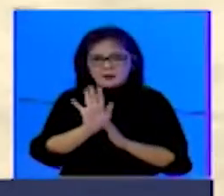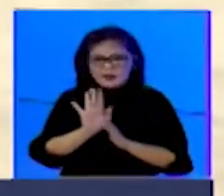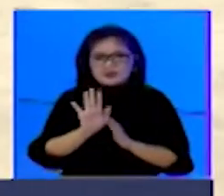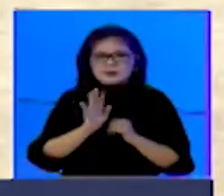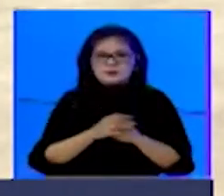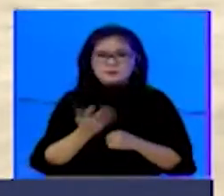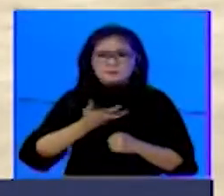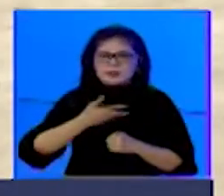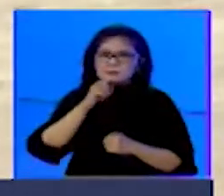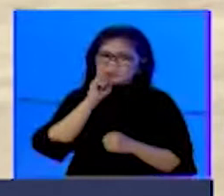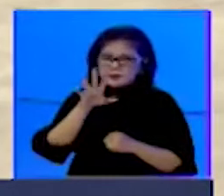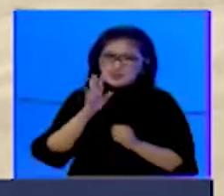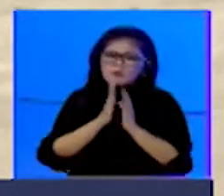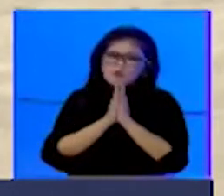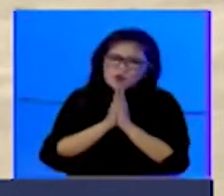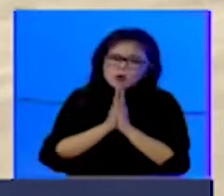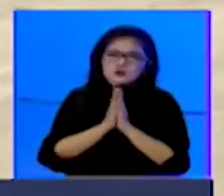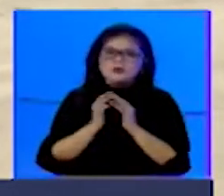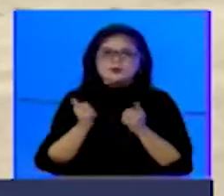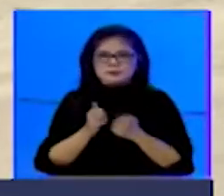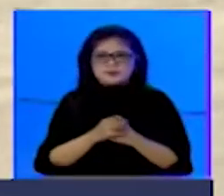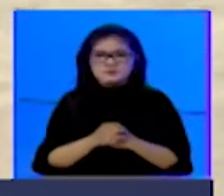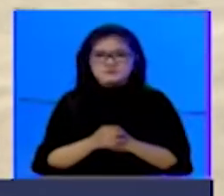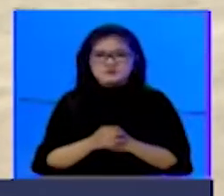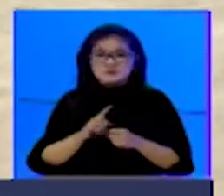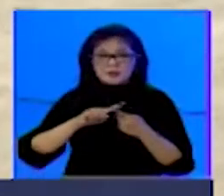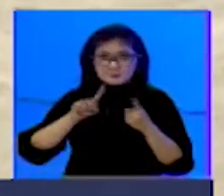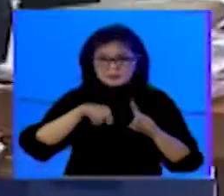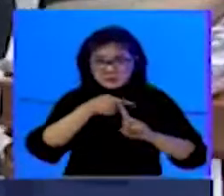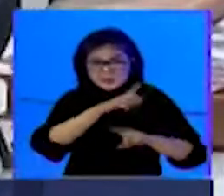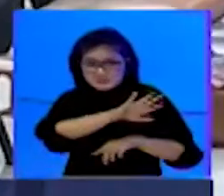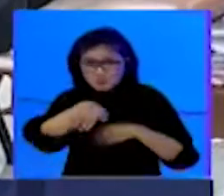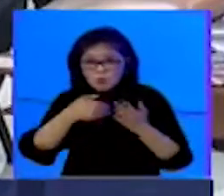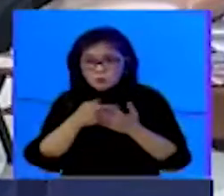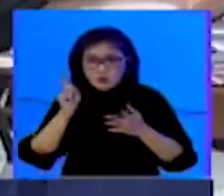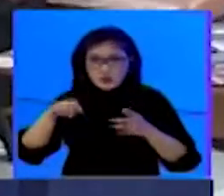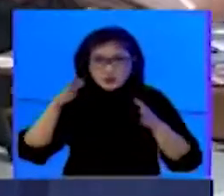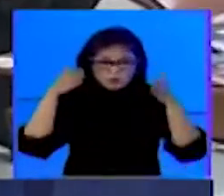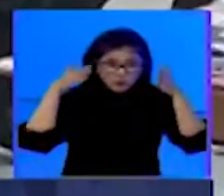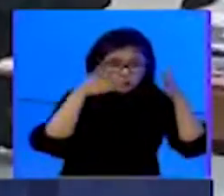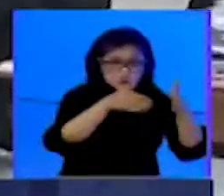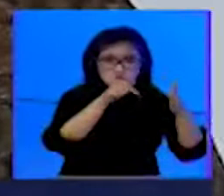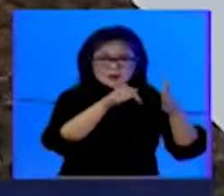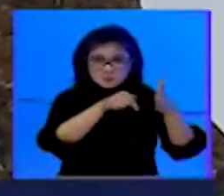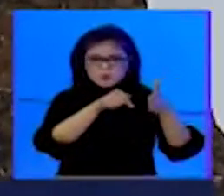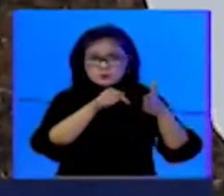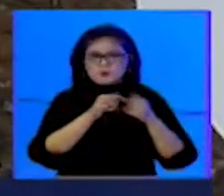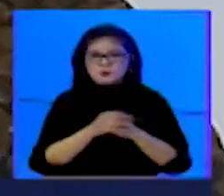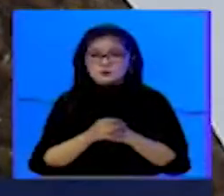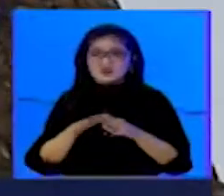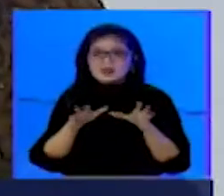beberapa hal yang perlu menjadi perhatian dari komite-komite ini dibentuk untuk